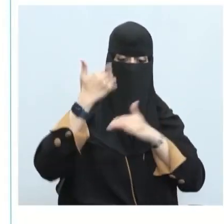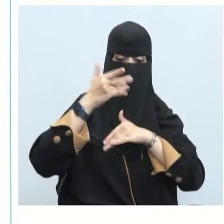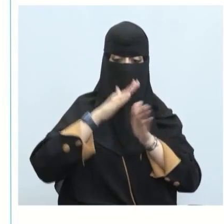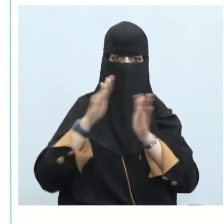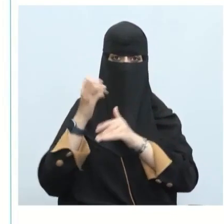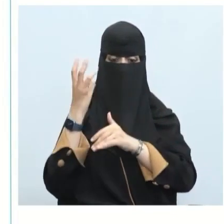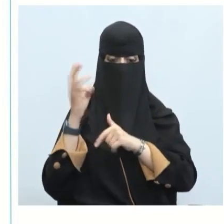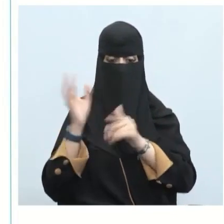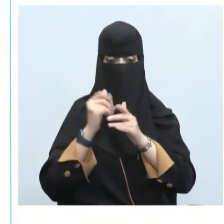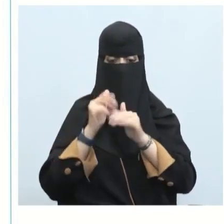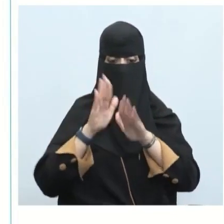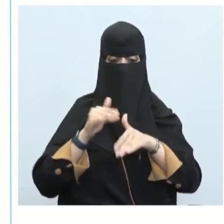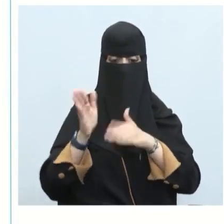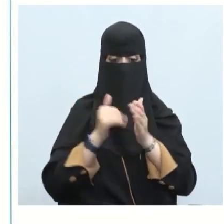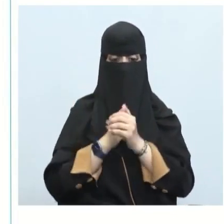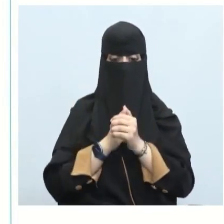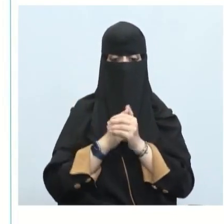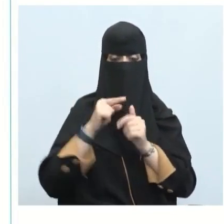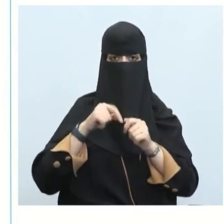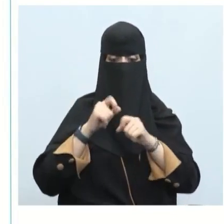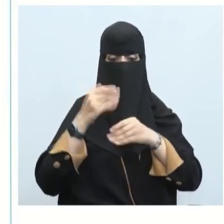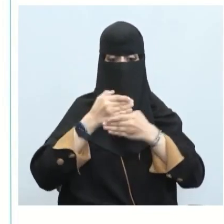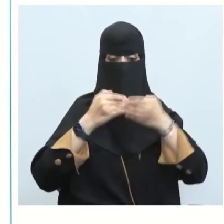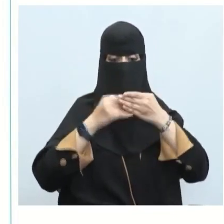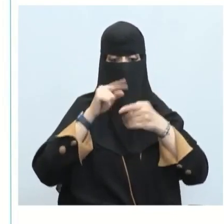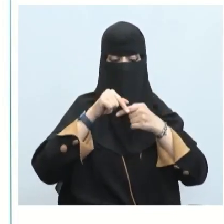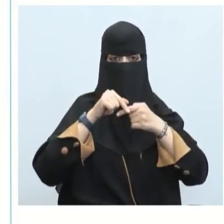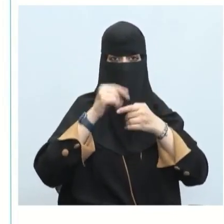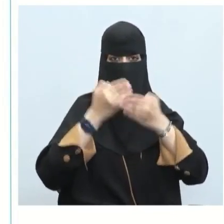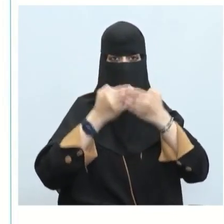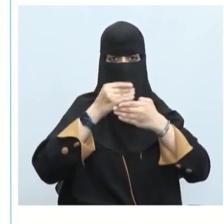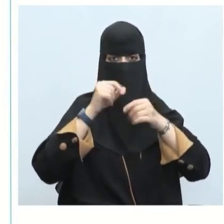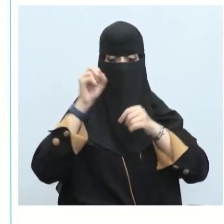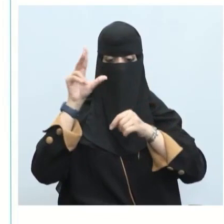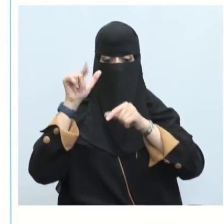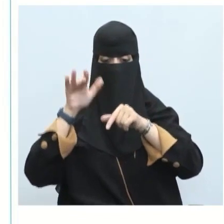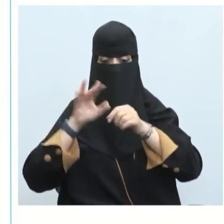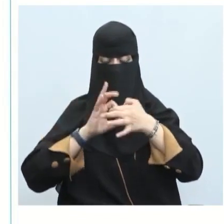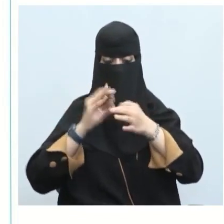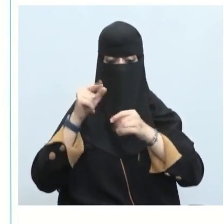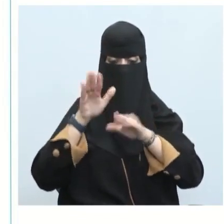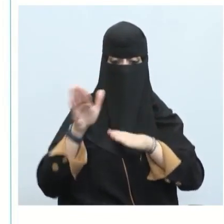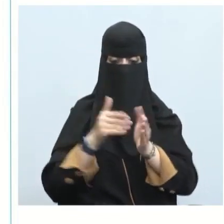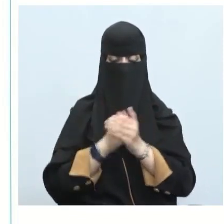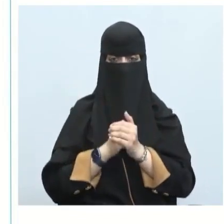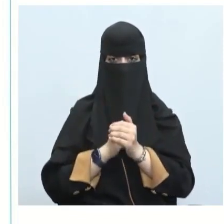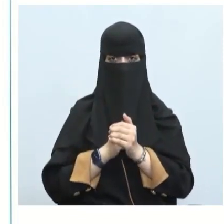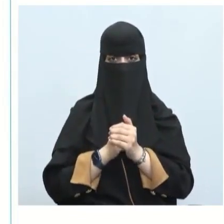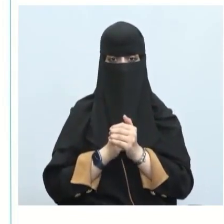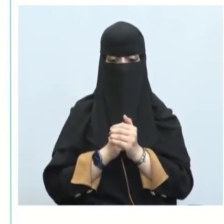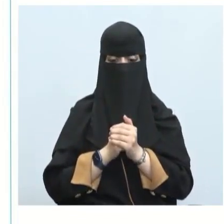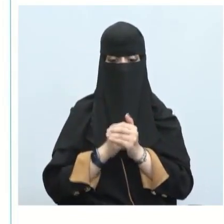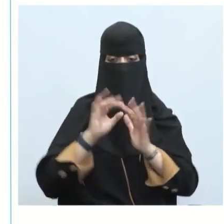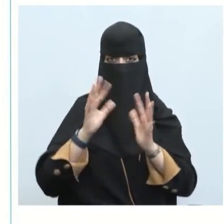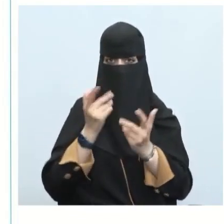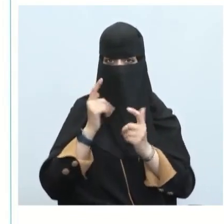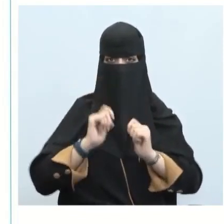انشاء حسابات التواصل الاجتماعي هي بناء بناء علامه تجاريه من خلالها من خلال ماذا